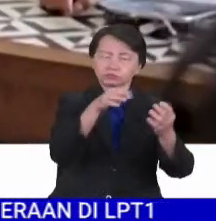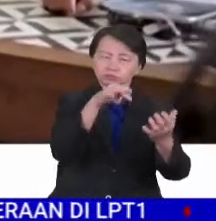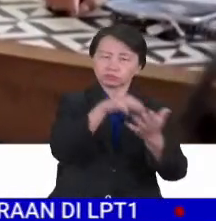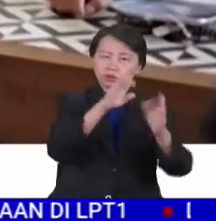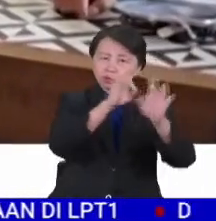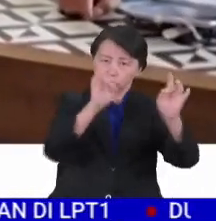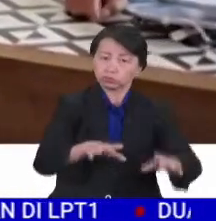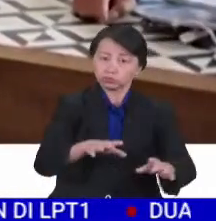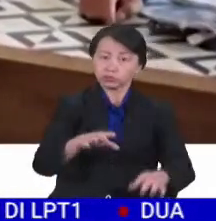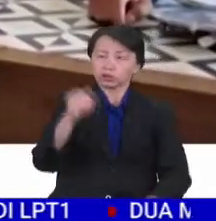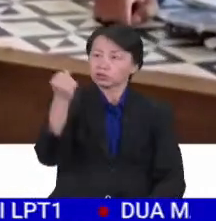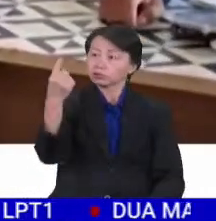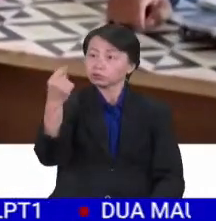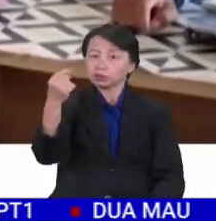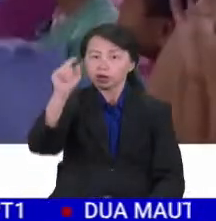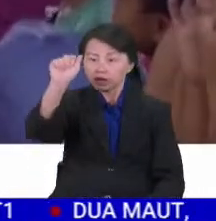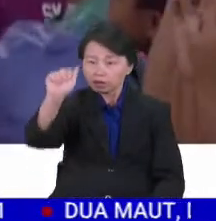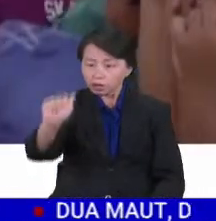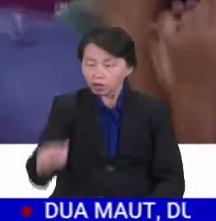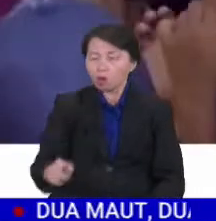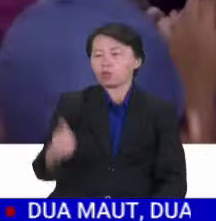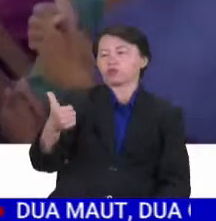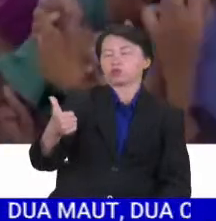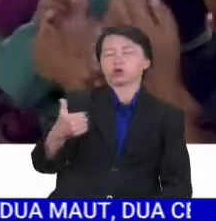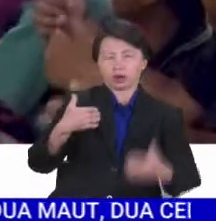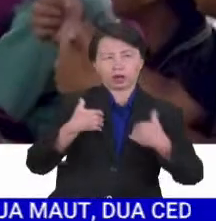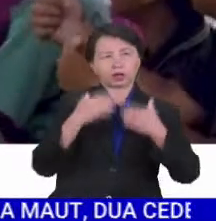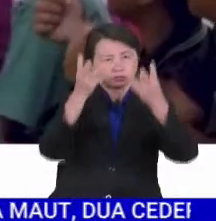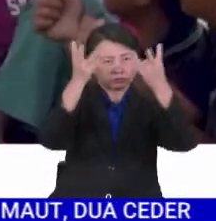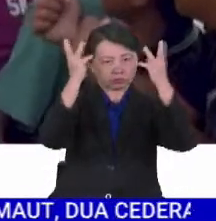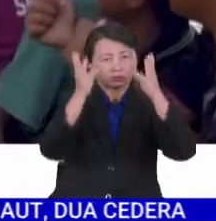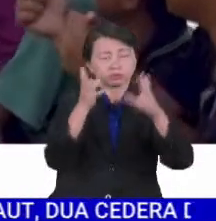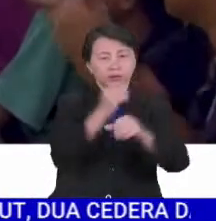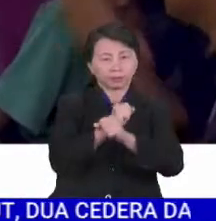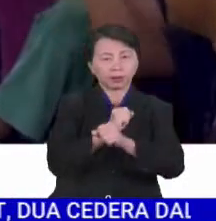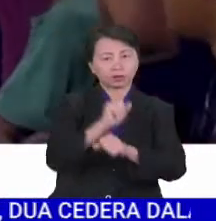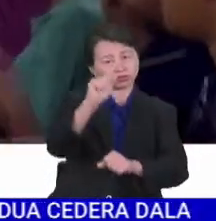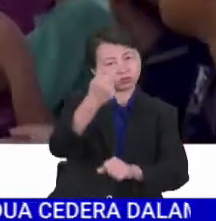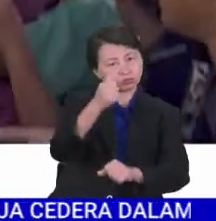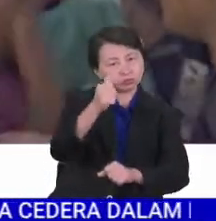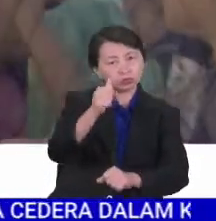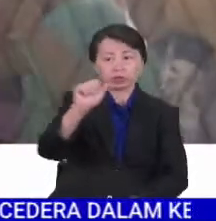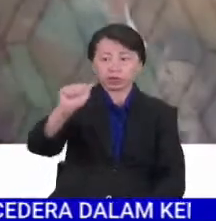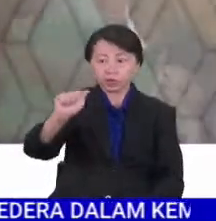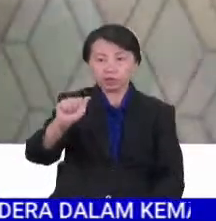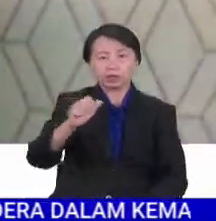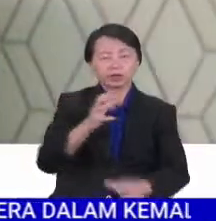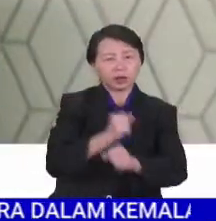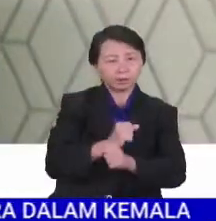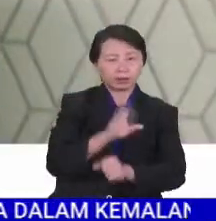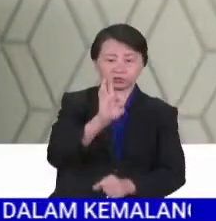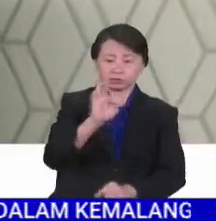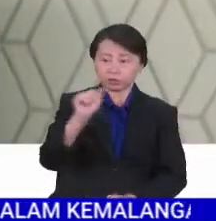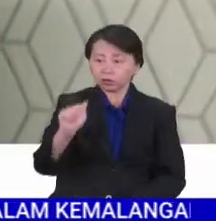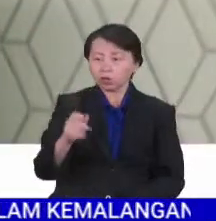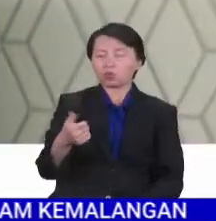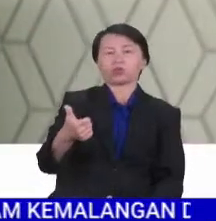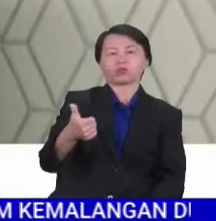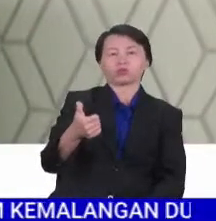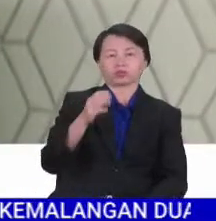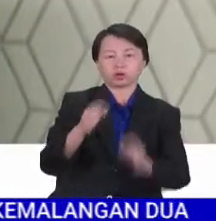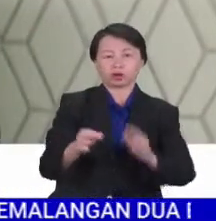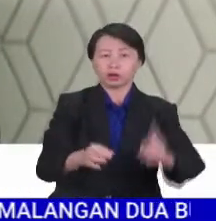B. Dan ada juga beberapa pelajar yang mendapat 10 A, ada yang dapat 9 A, 8 A. Dan kalau ikut jumlah daripada 1